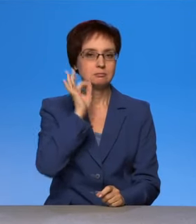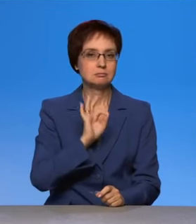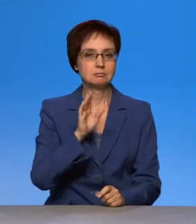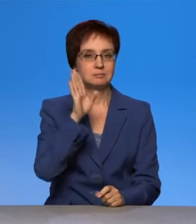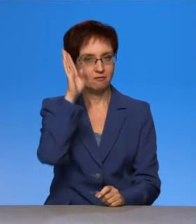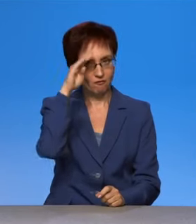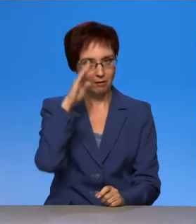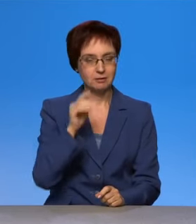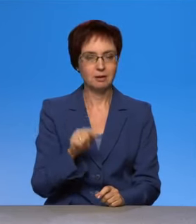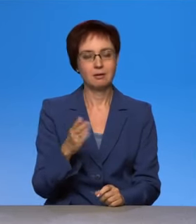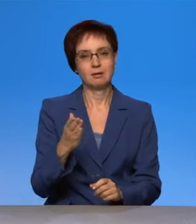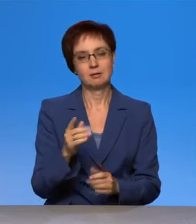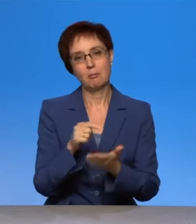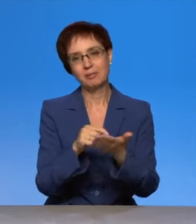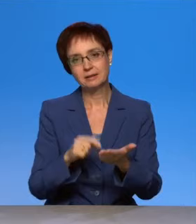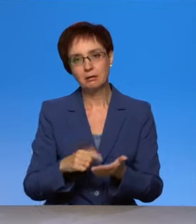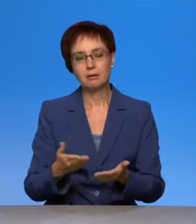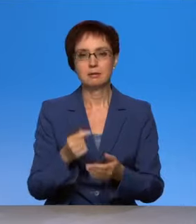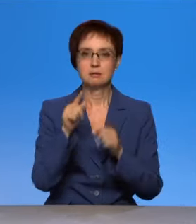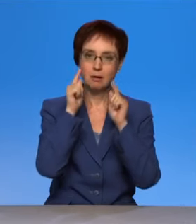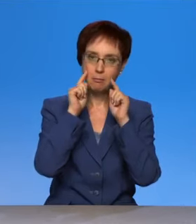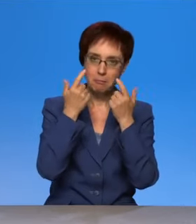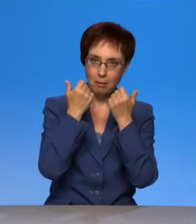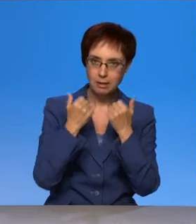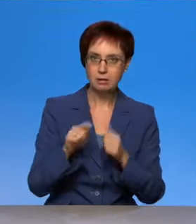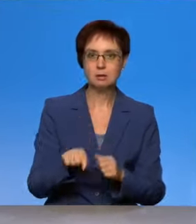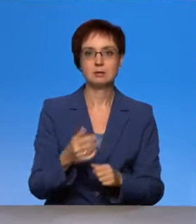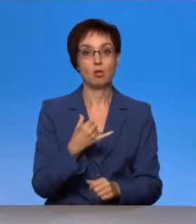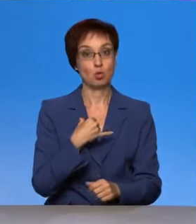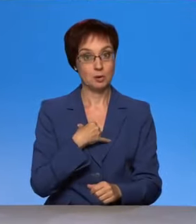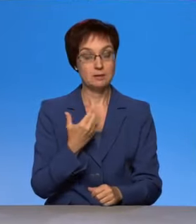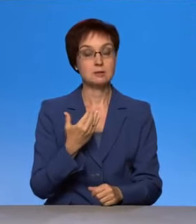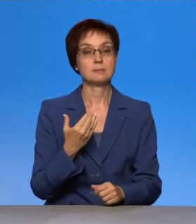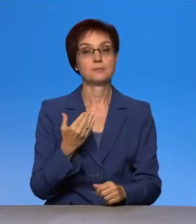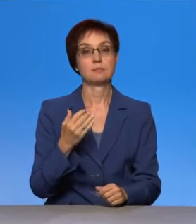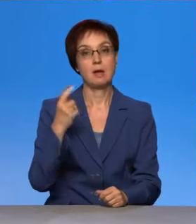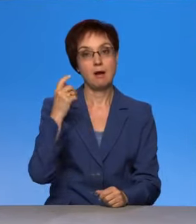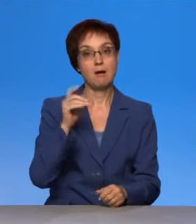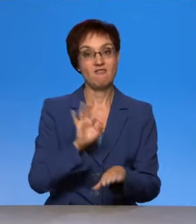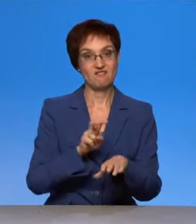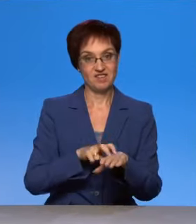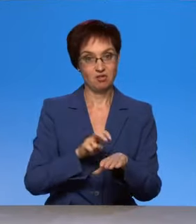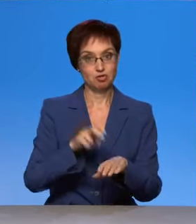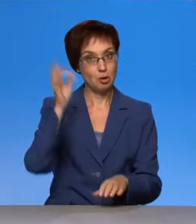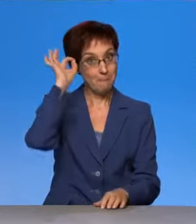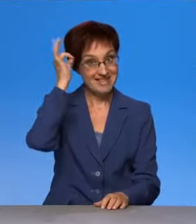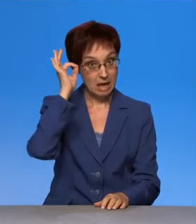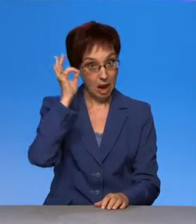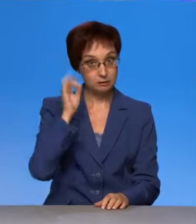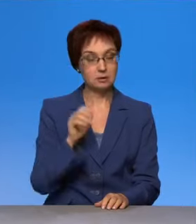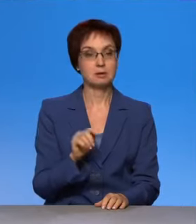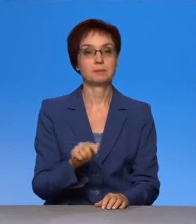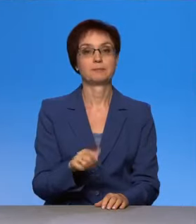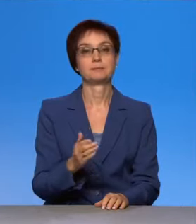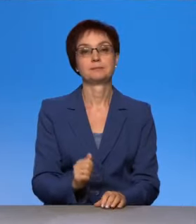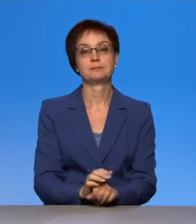россиян. У нас в гостях сегодня психиатр Александр Федорович. Александр Михайлович, проходите. Здравствуйте. Как-то проходите, присаживайте, рассказывайте, на про